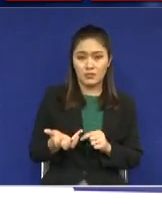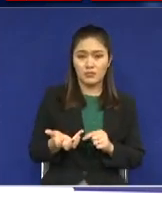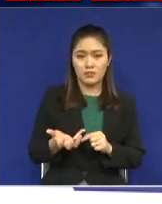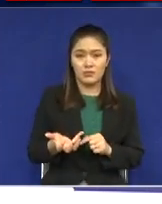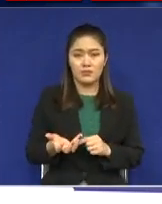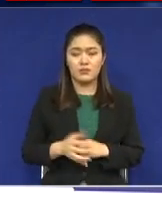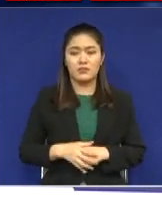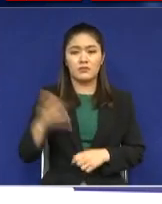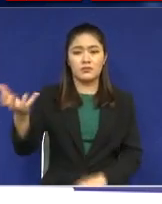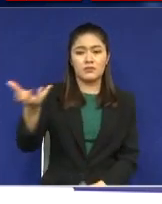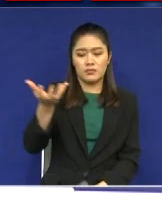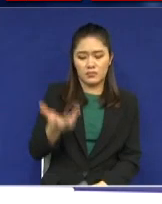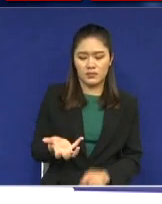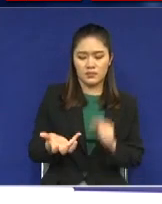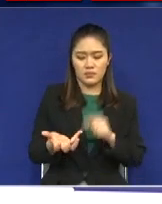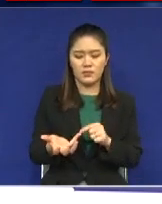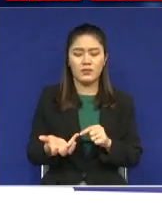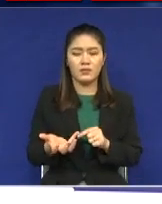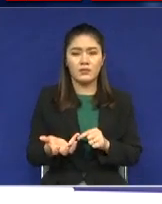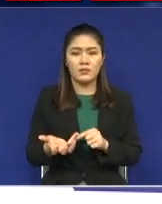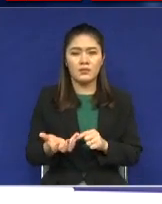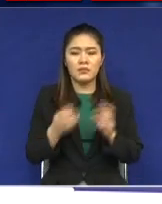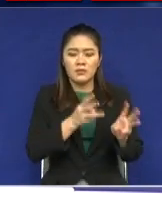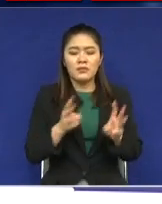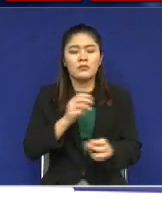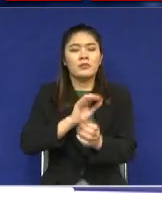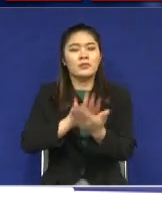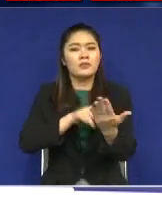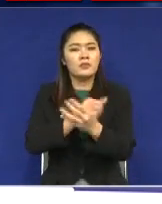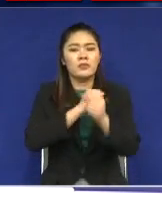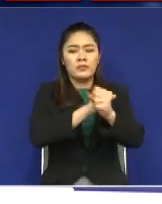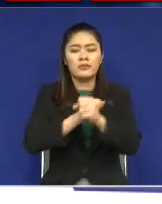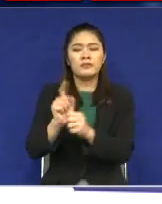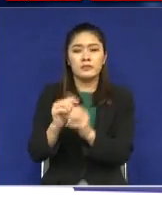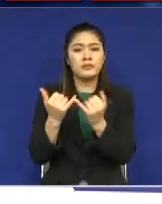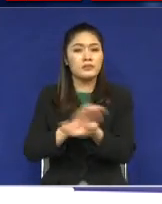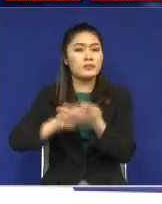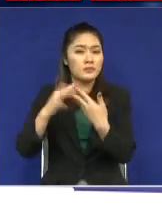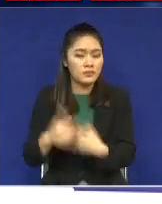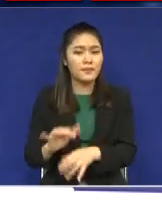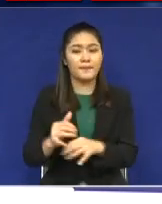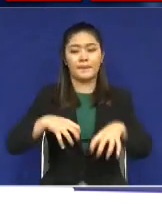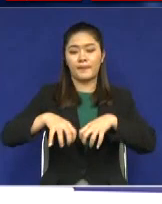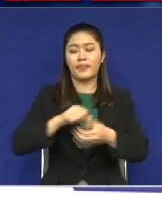ครับว่าเรามีมาตรการยังไงในการป้องกันไม่ให้มีการแพร่ระบาดในสถานที่ทำงานโดยเฉพาะในสถานที่จัด